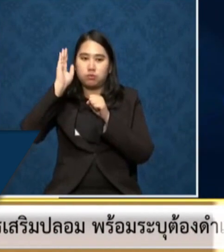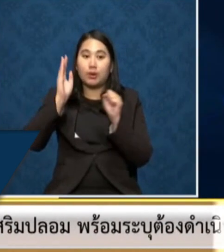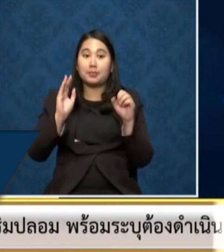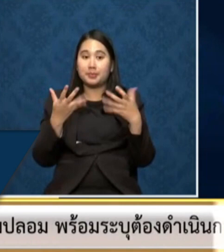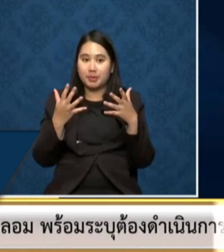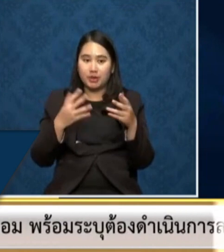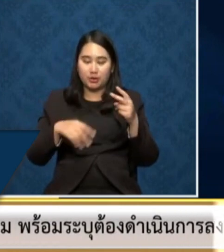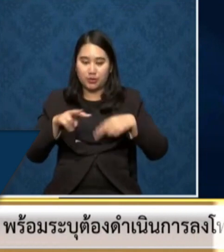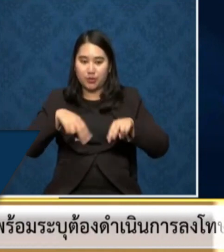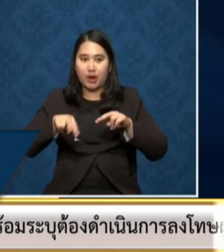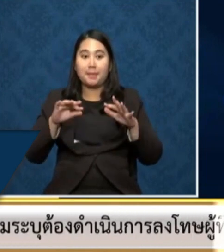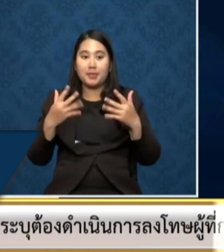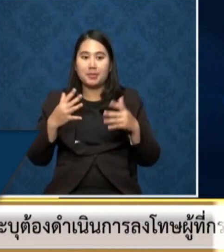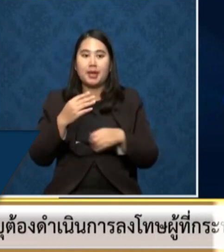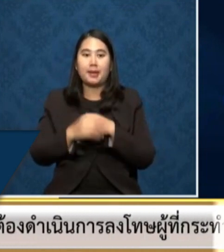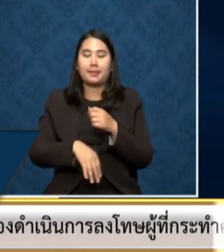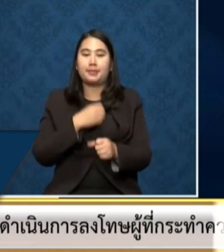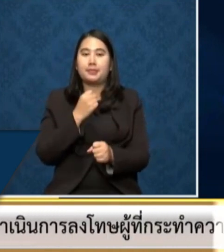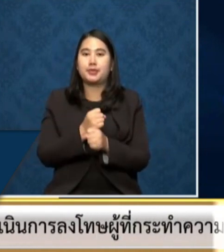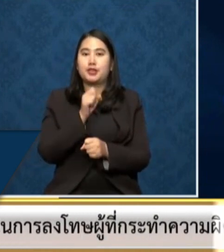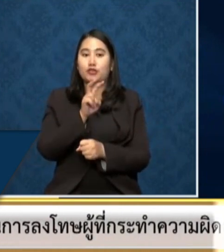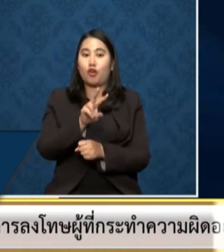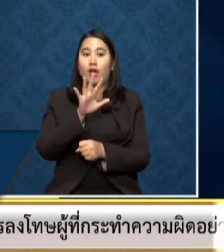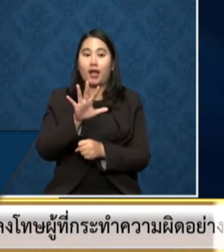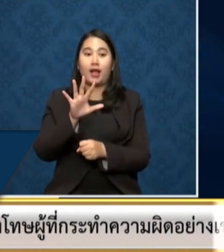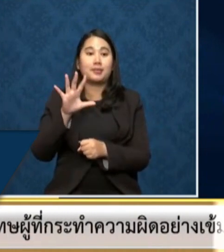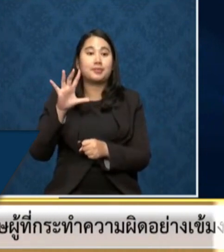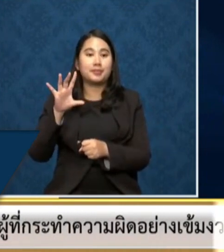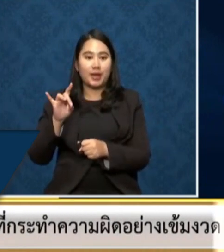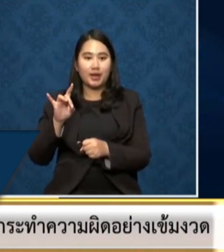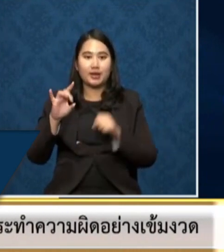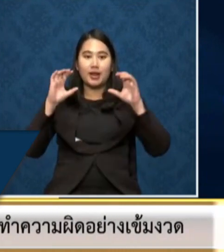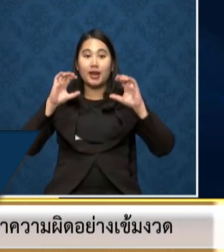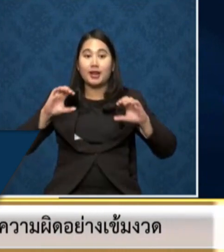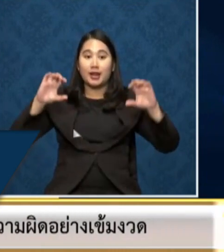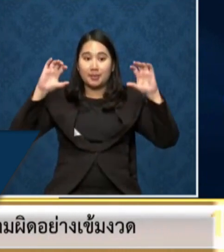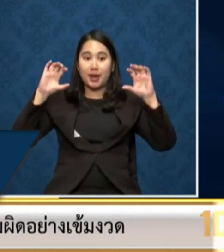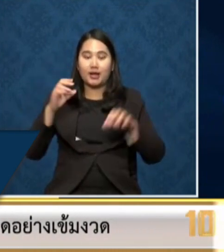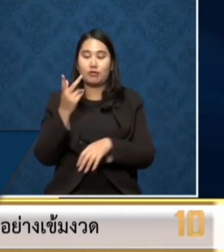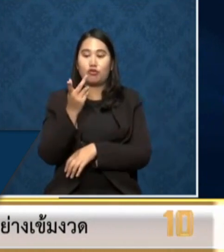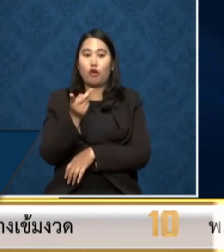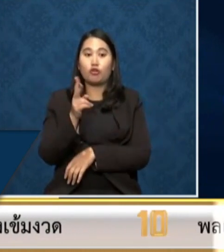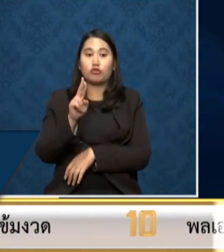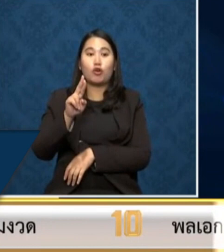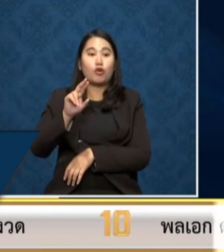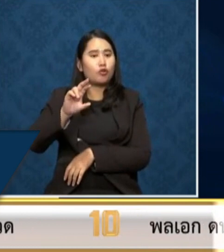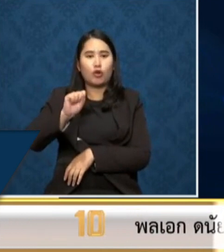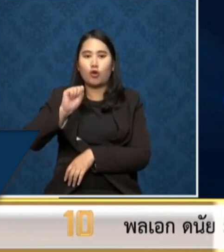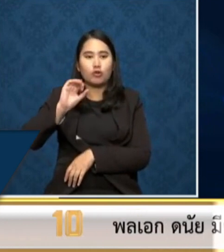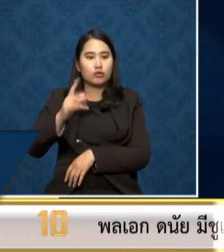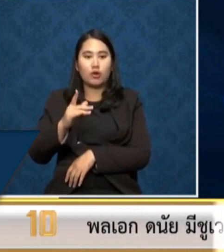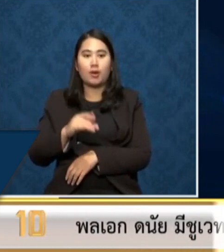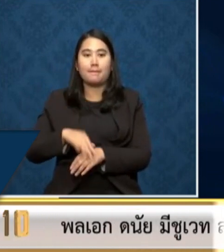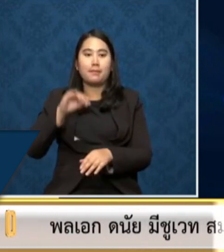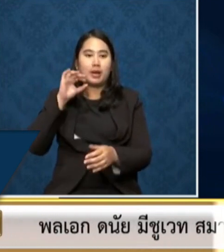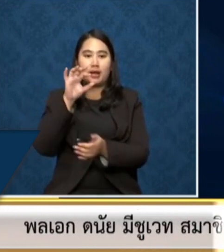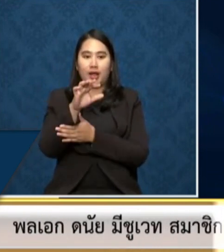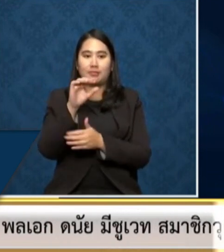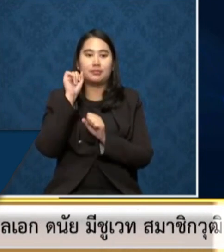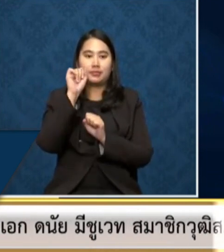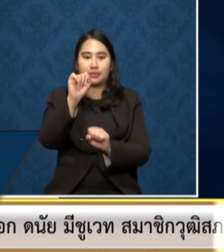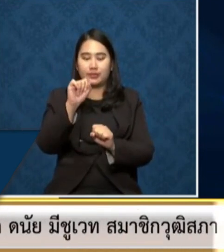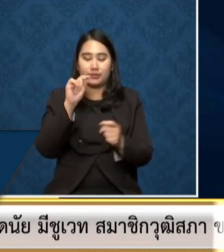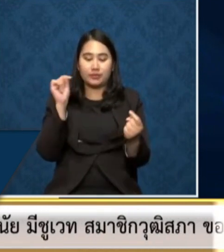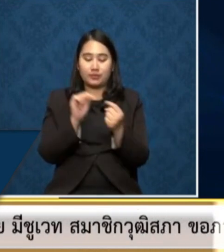การควบคุมเมื่อปี2558รัฐบาลคสชก็แก้ปัญหาด้วยการบังคับใช้กฎหมายกับ